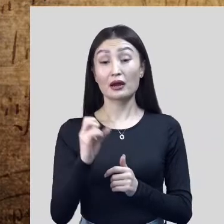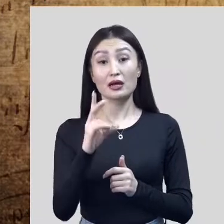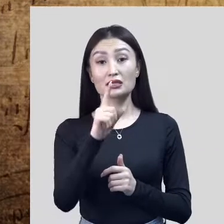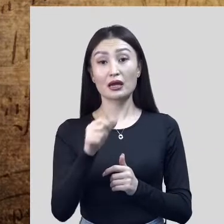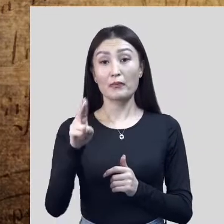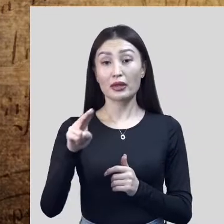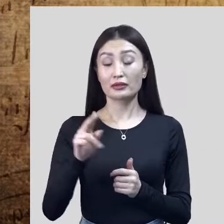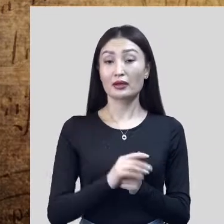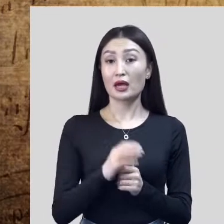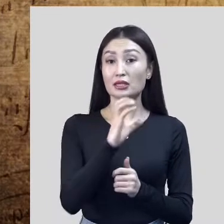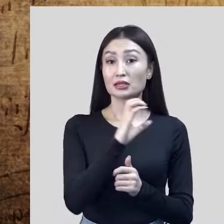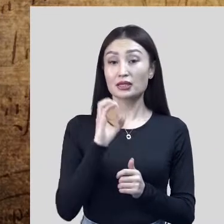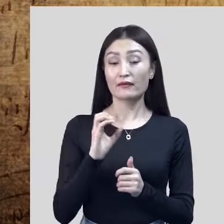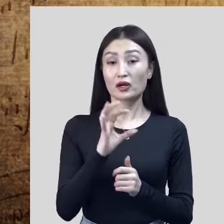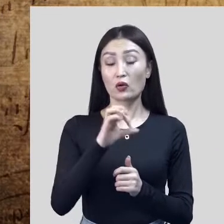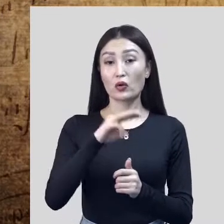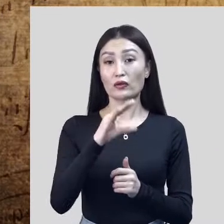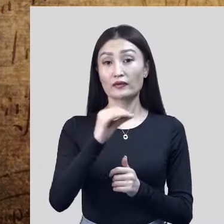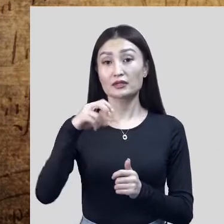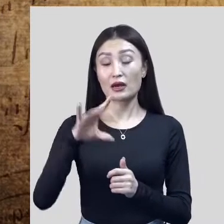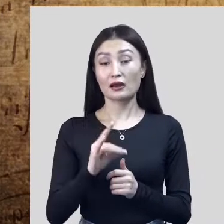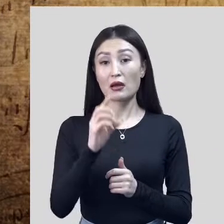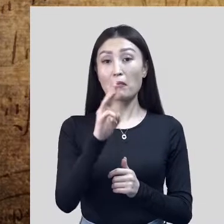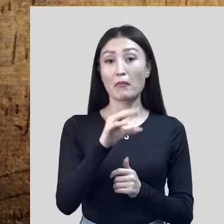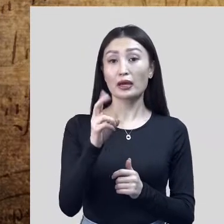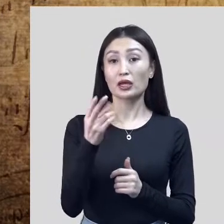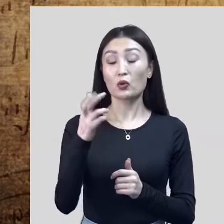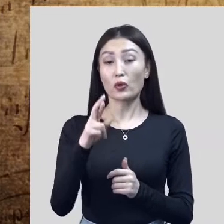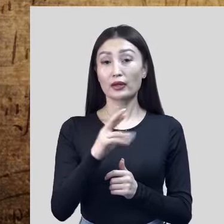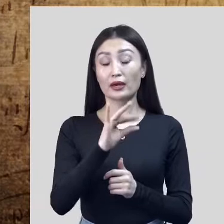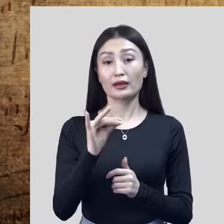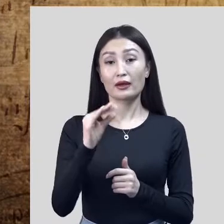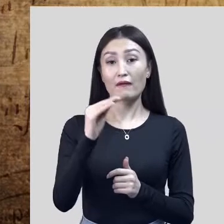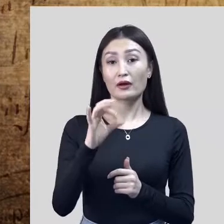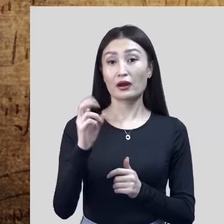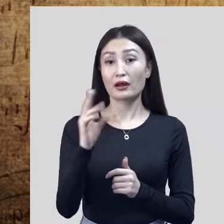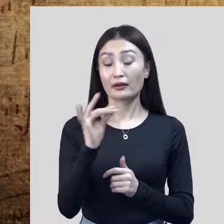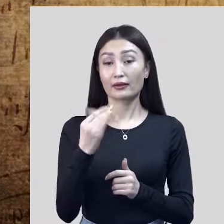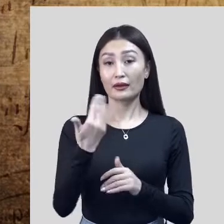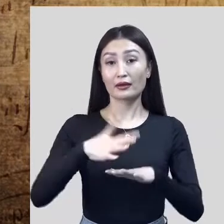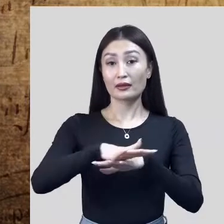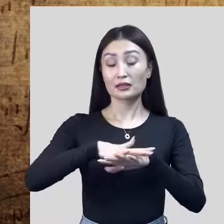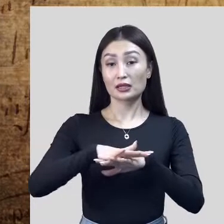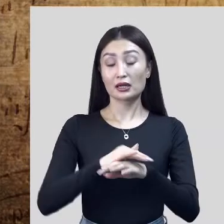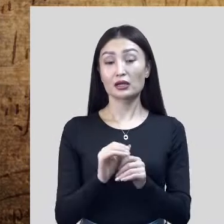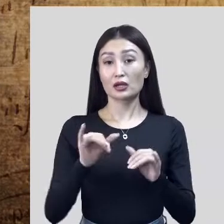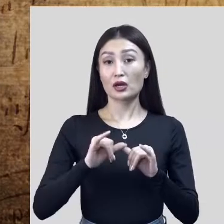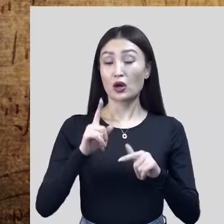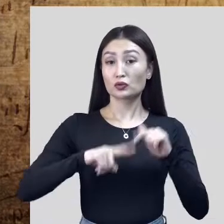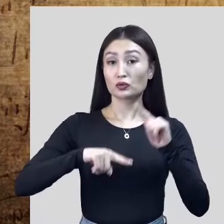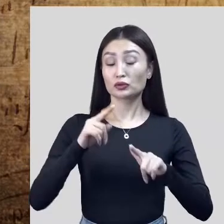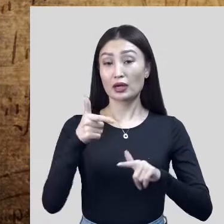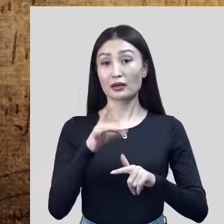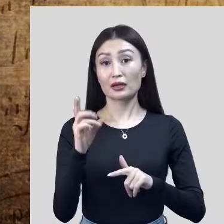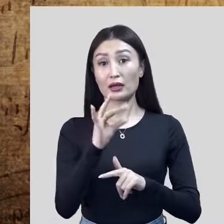западе. К северу от Фессалии находилась Македония и Фракия. Их население, хотя и родственное грекам